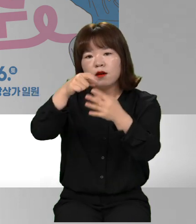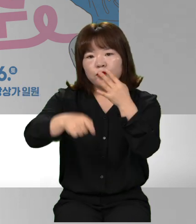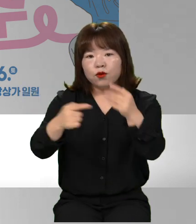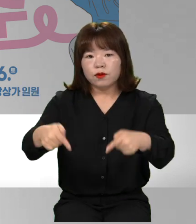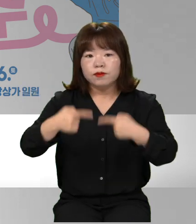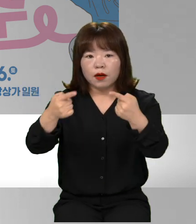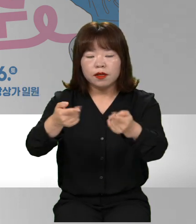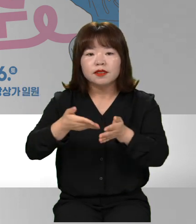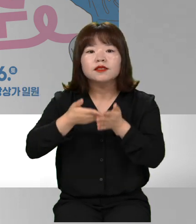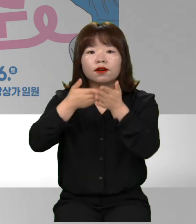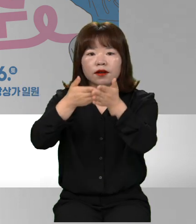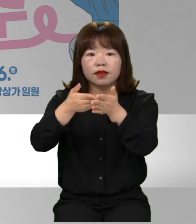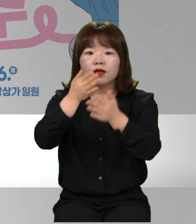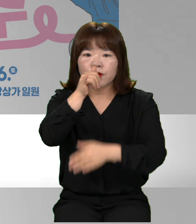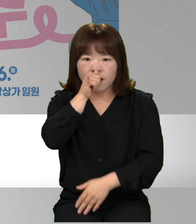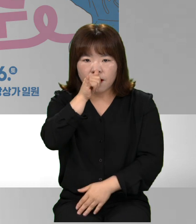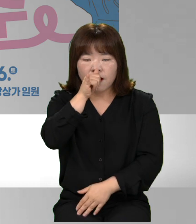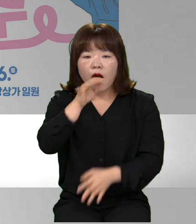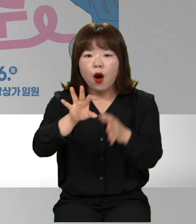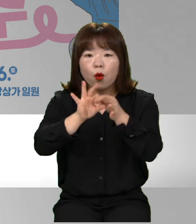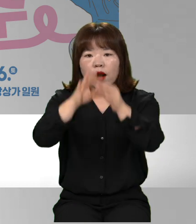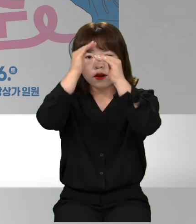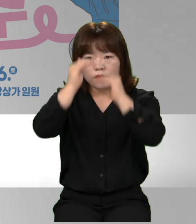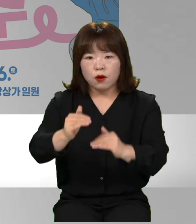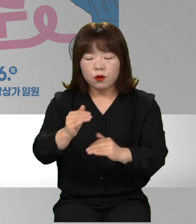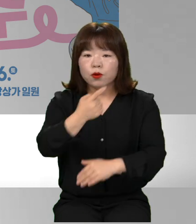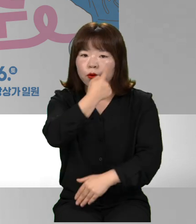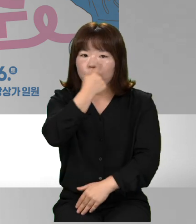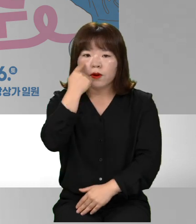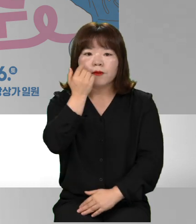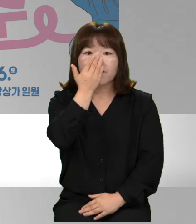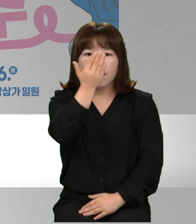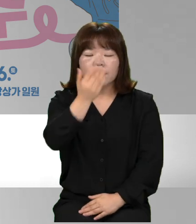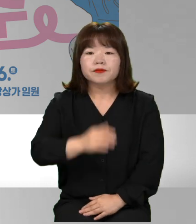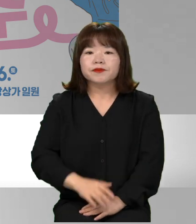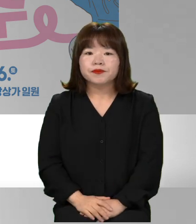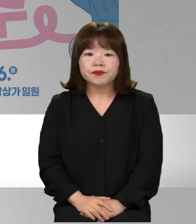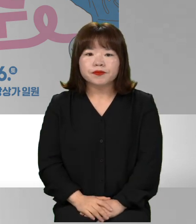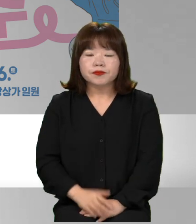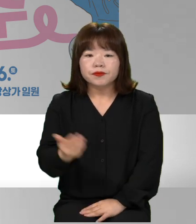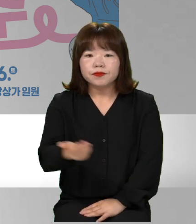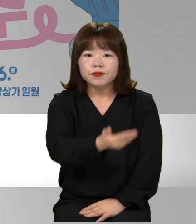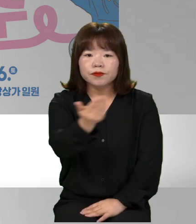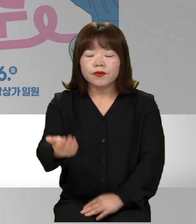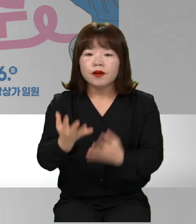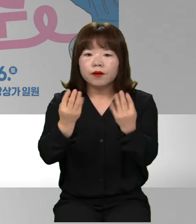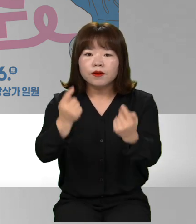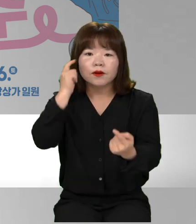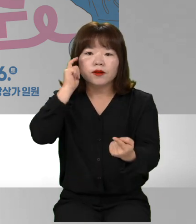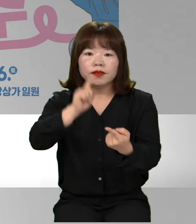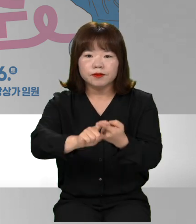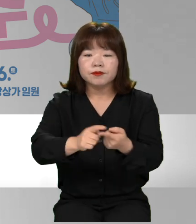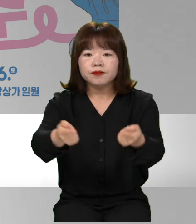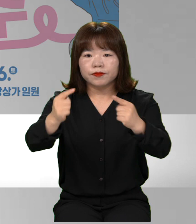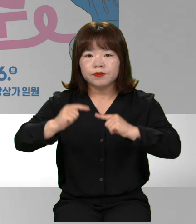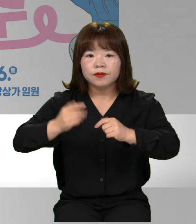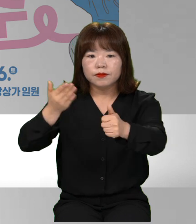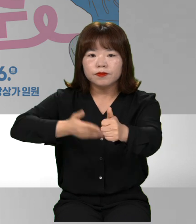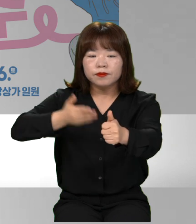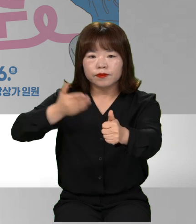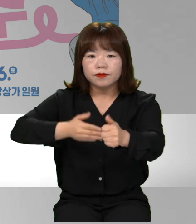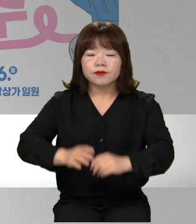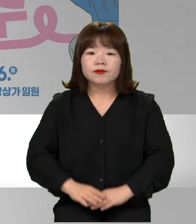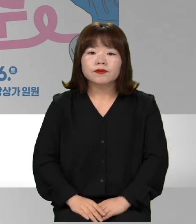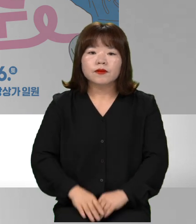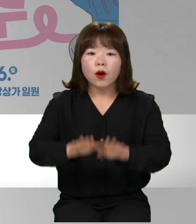6일까지 프로그램 참여 신청을 받고요 관련 내용도 이곳에서 확인하실 수 있습니다 여러분들의 많은 관심과 참여